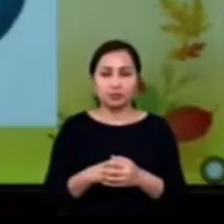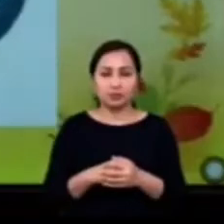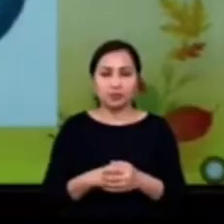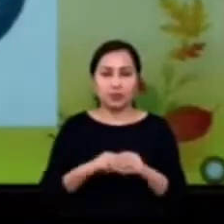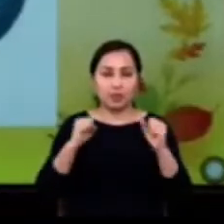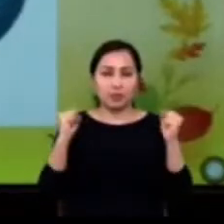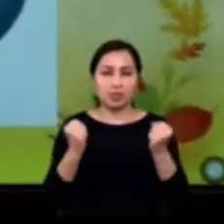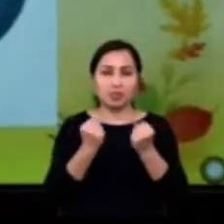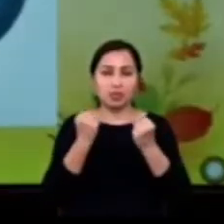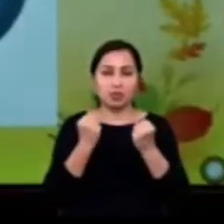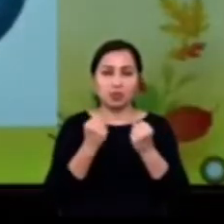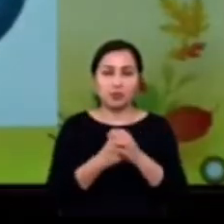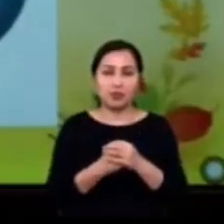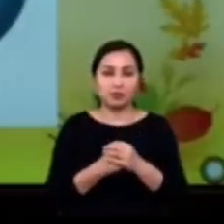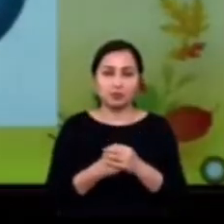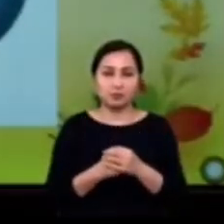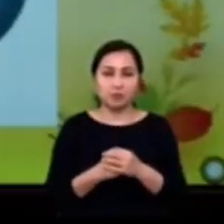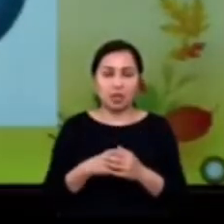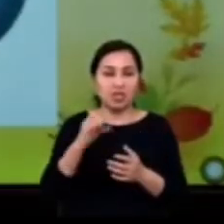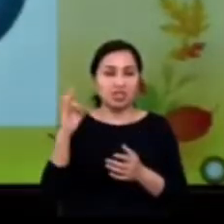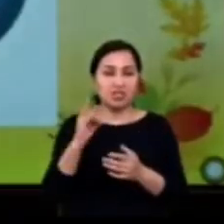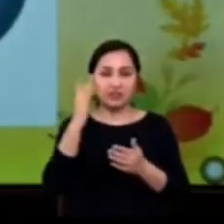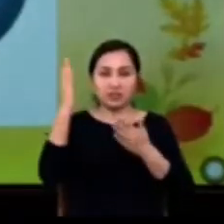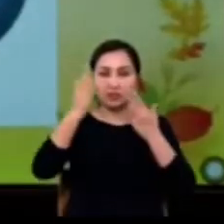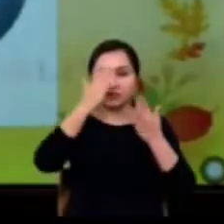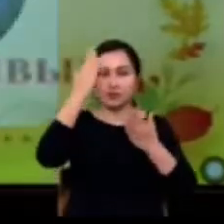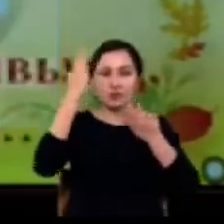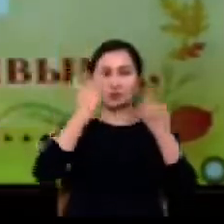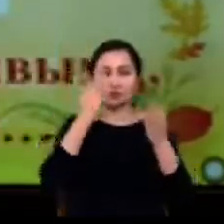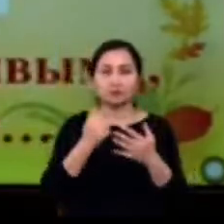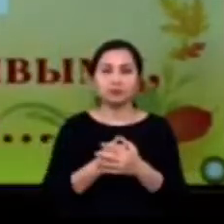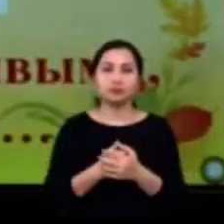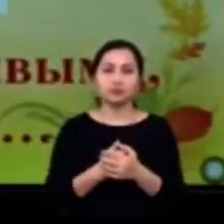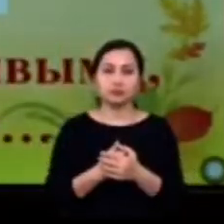с холодным порывистым ветром.